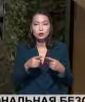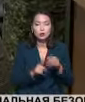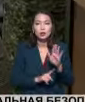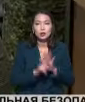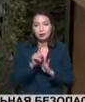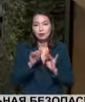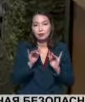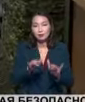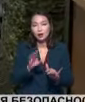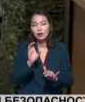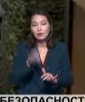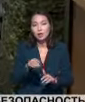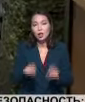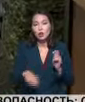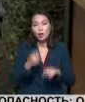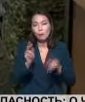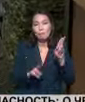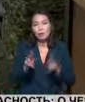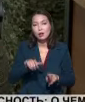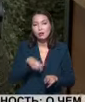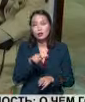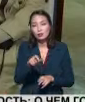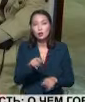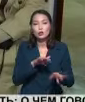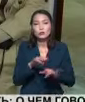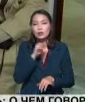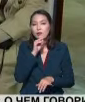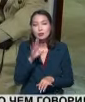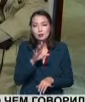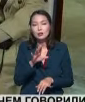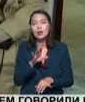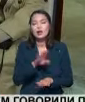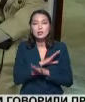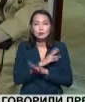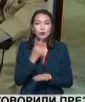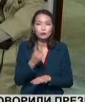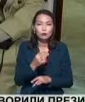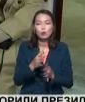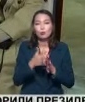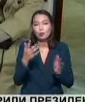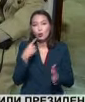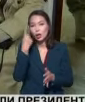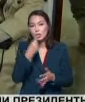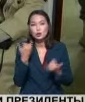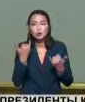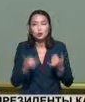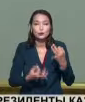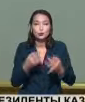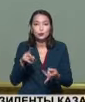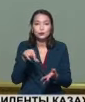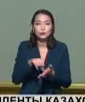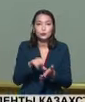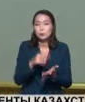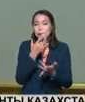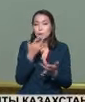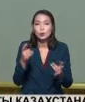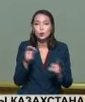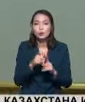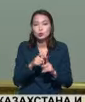дело по статье «Нарушение правил дорожного движения, повлекшего по неосторожности смерть 2 и более лиц». Сегодня на суде он выступил с последним